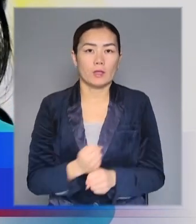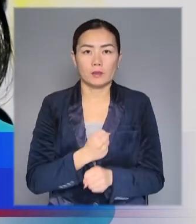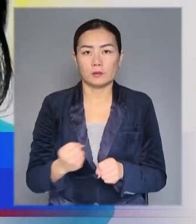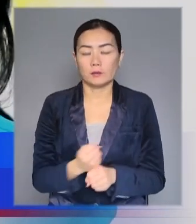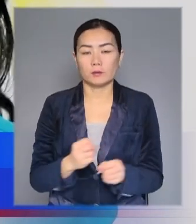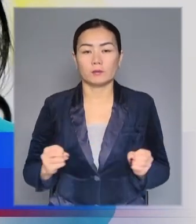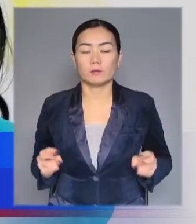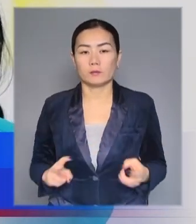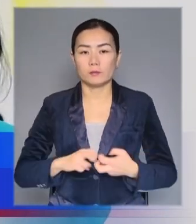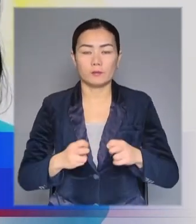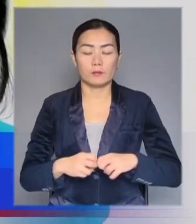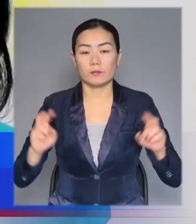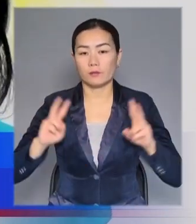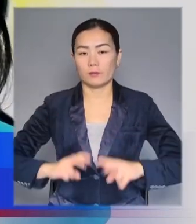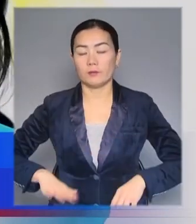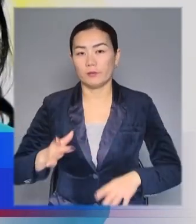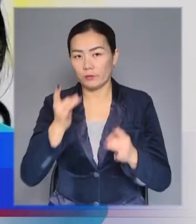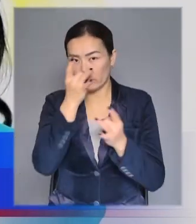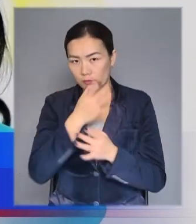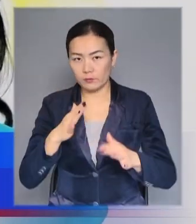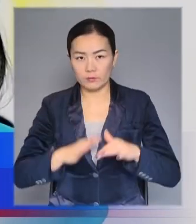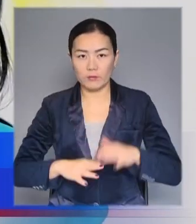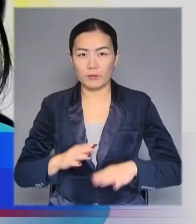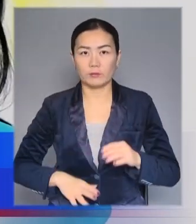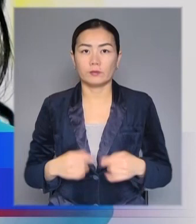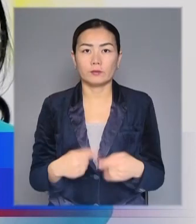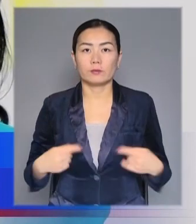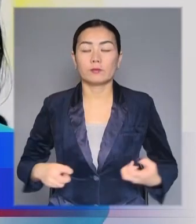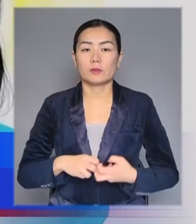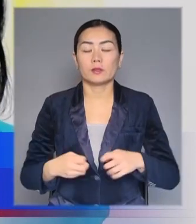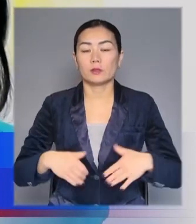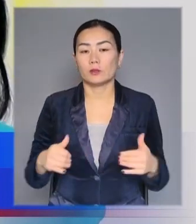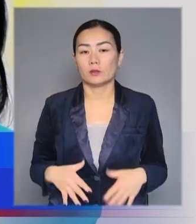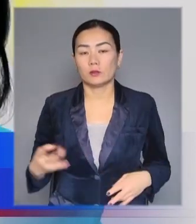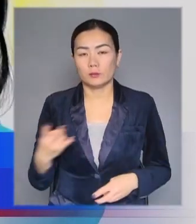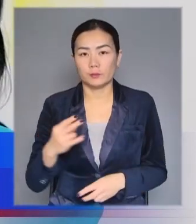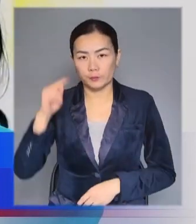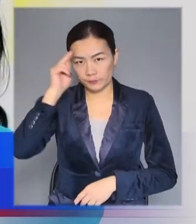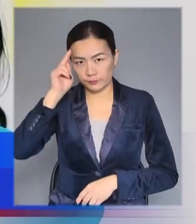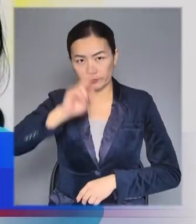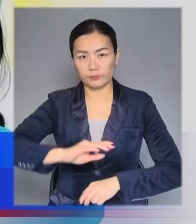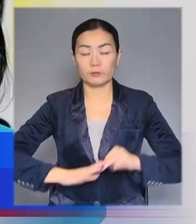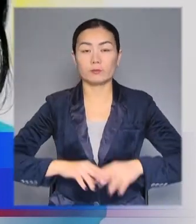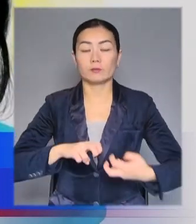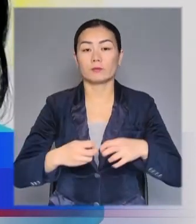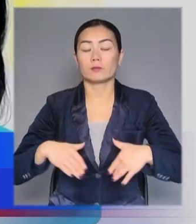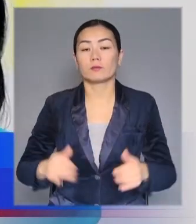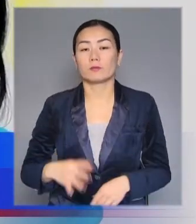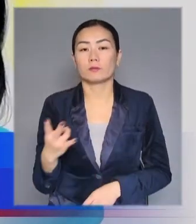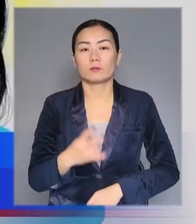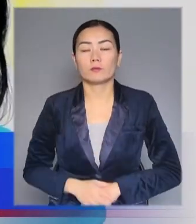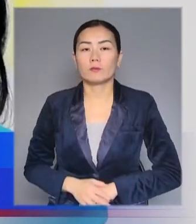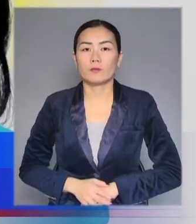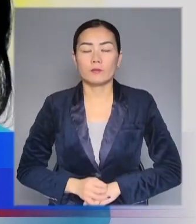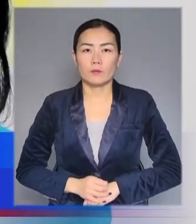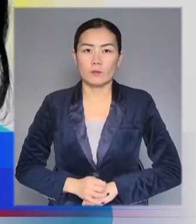зорлық-зомбылыққа байланысты мәселелерді қарау, мәдениет саласындағы көптеген мәселелерді шешу, білім саласындағы мәселелерді шешу. Соның ішінде